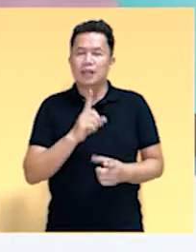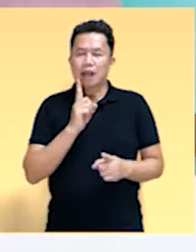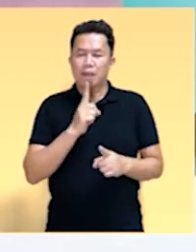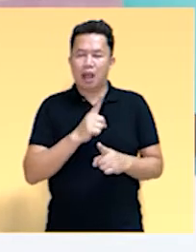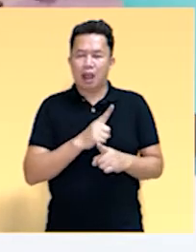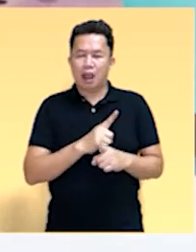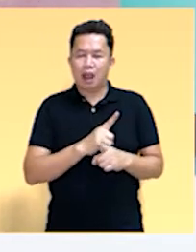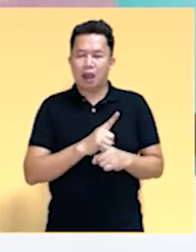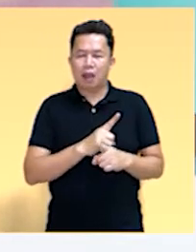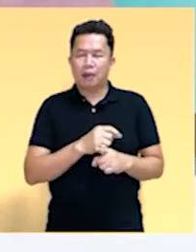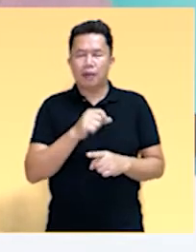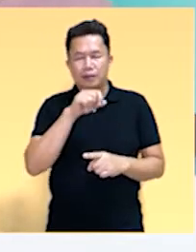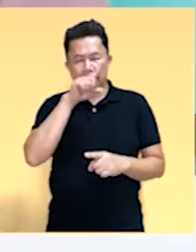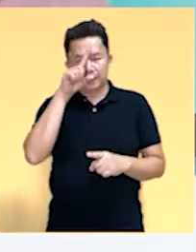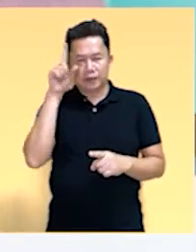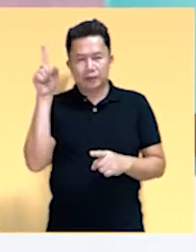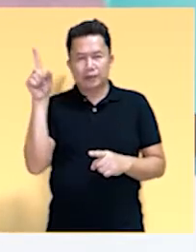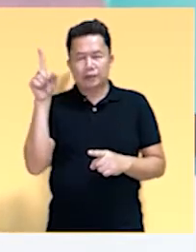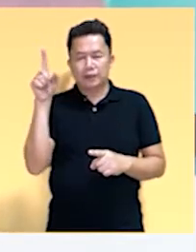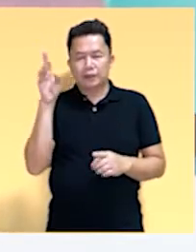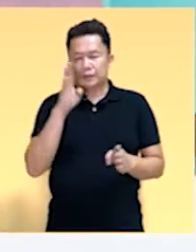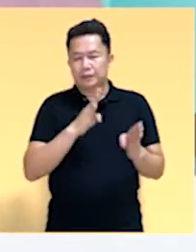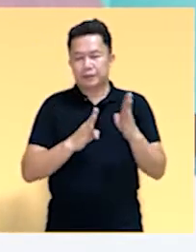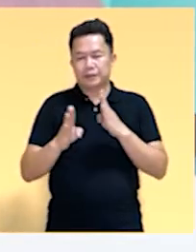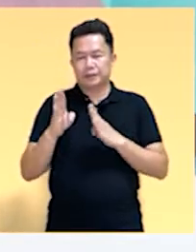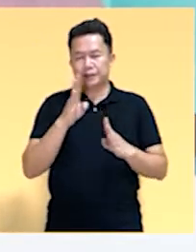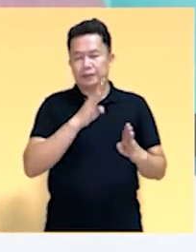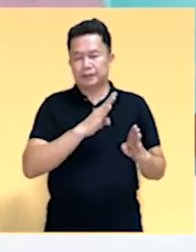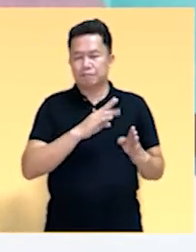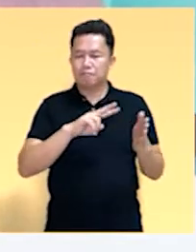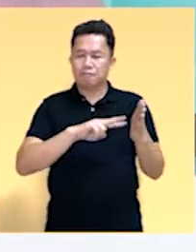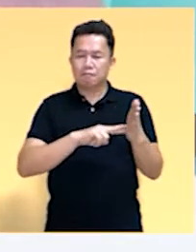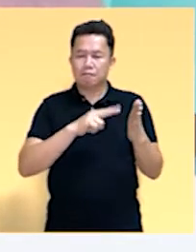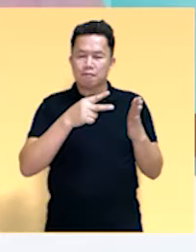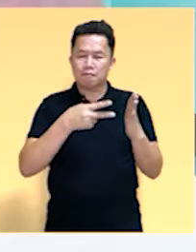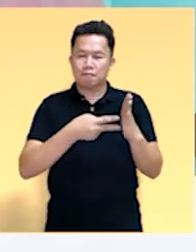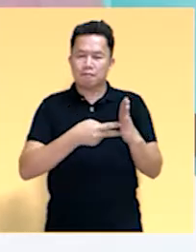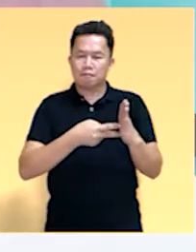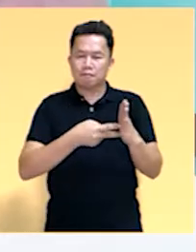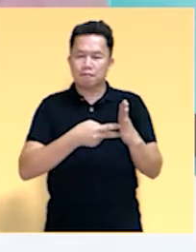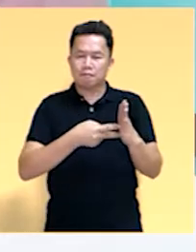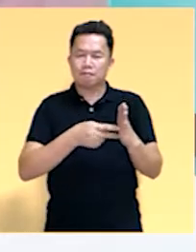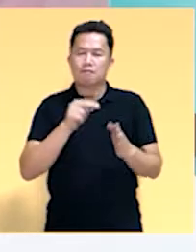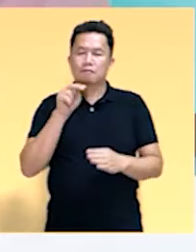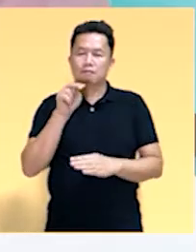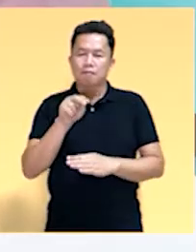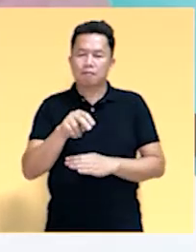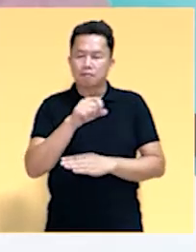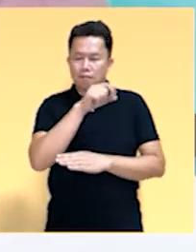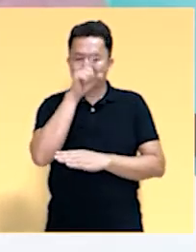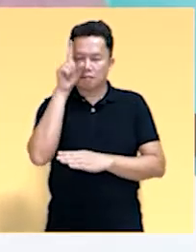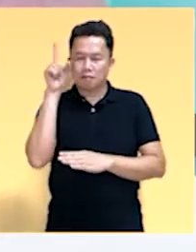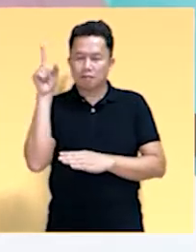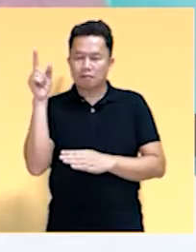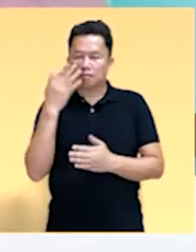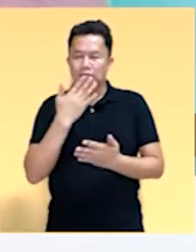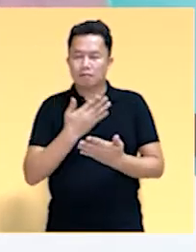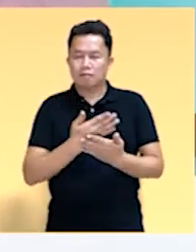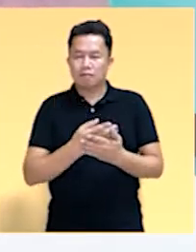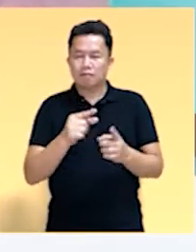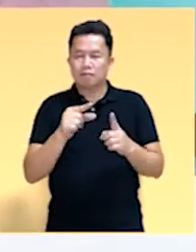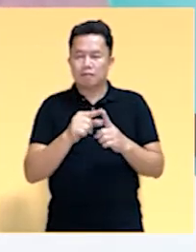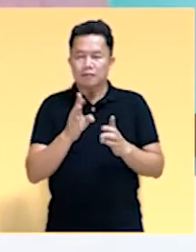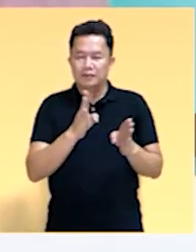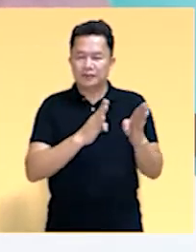Tama! Understand the problem. Ibig sabihin nito, kailangang intindihin mabuti ang